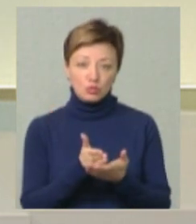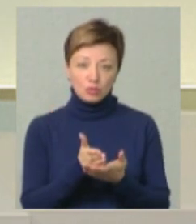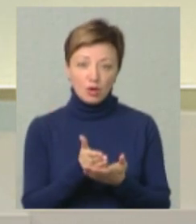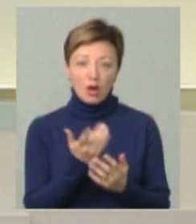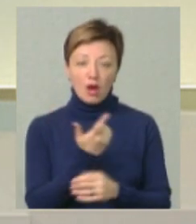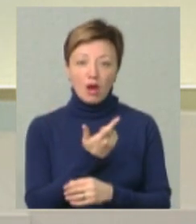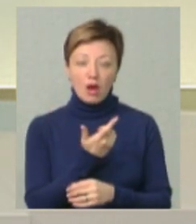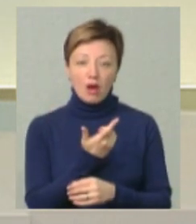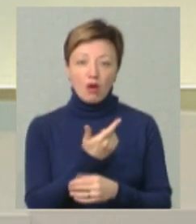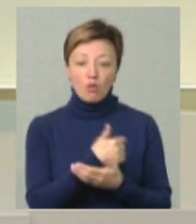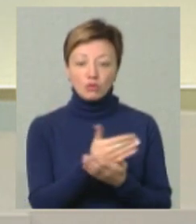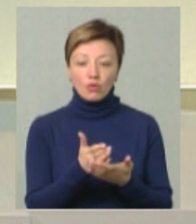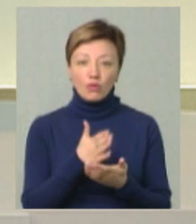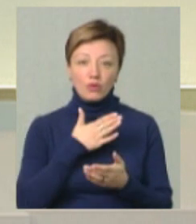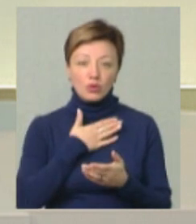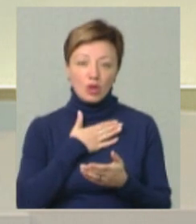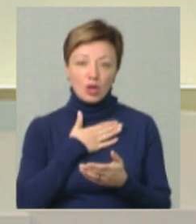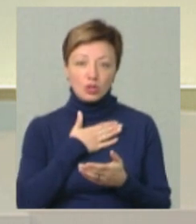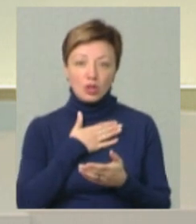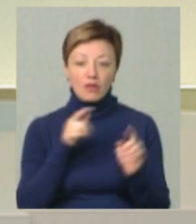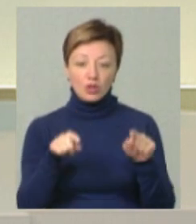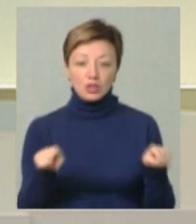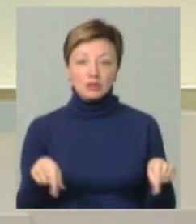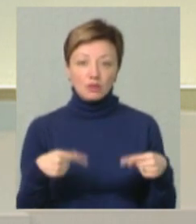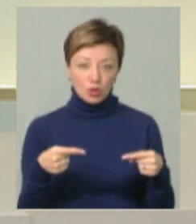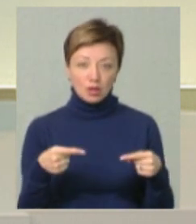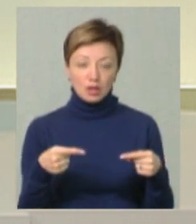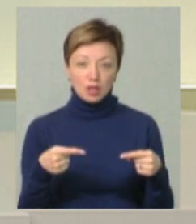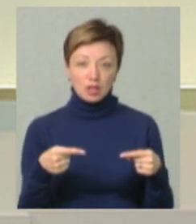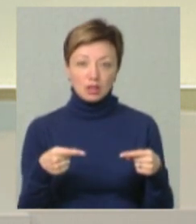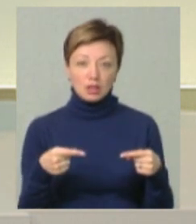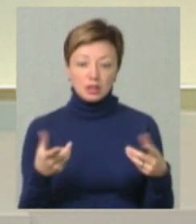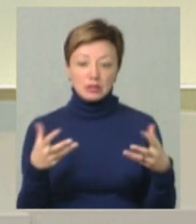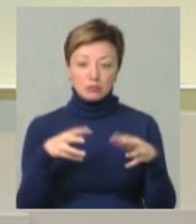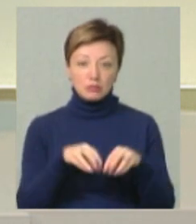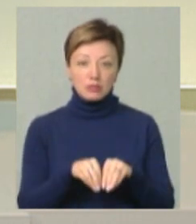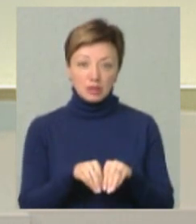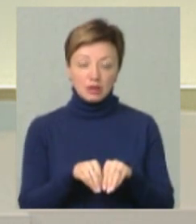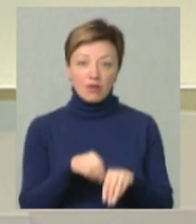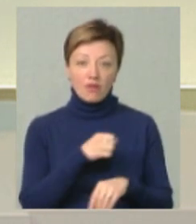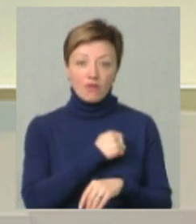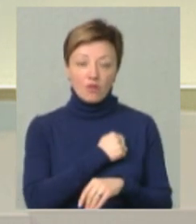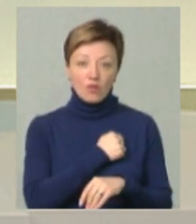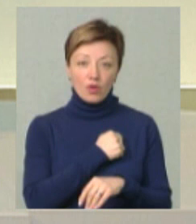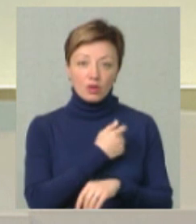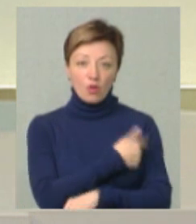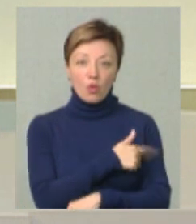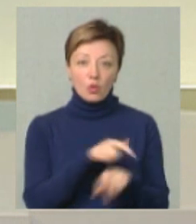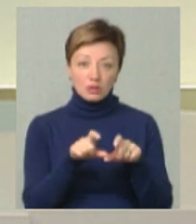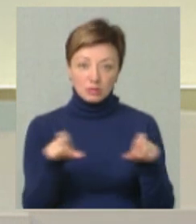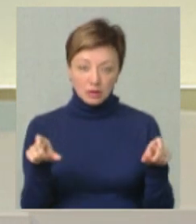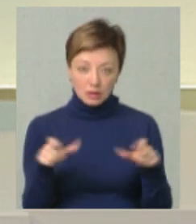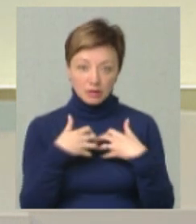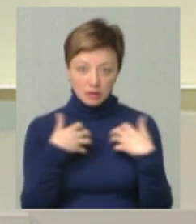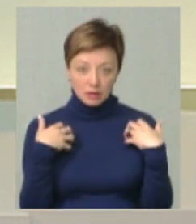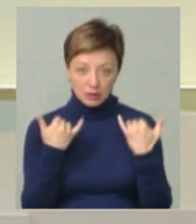от обслуговують наш. Вони создавали, ну, можна сказати, совмісно воєнний госпіталь